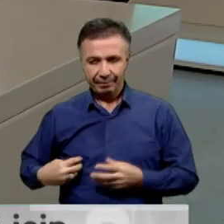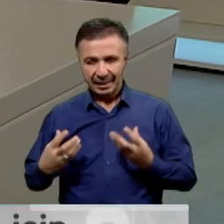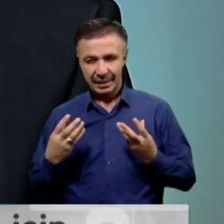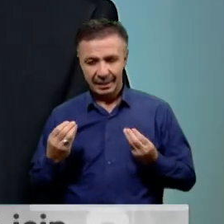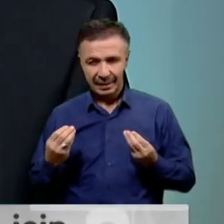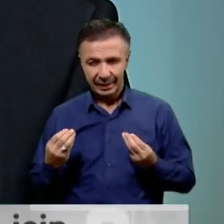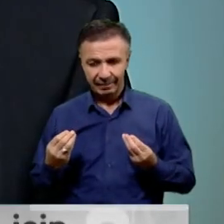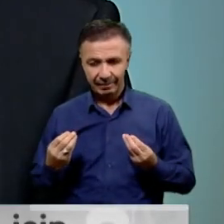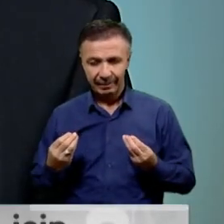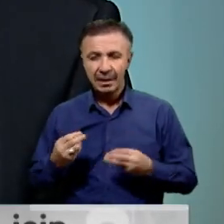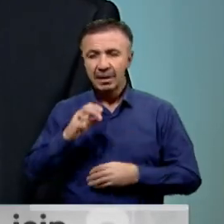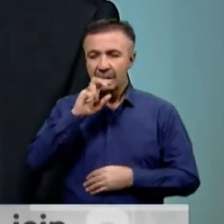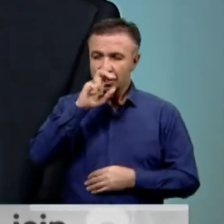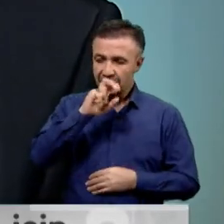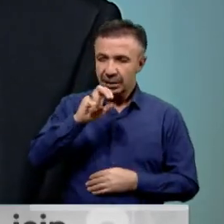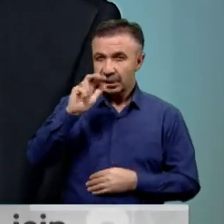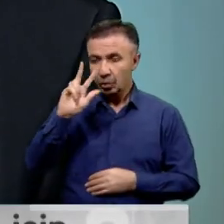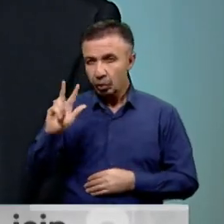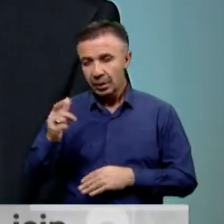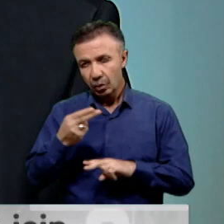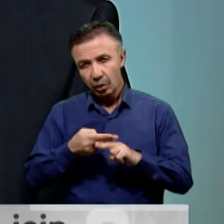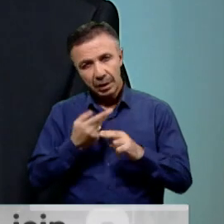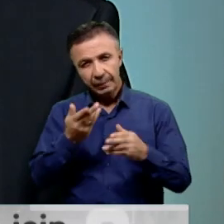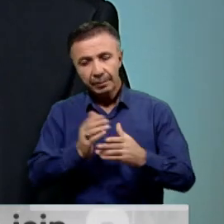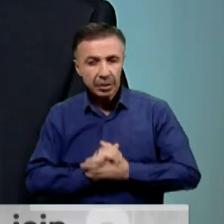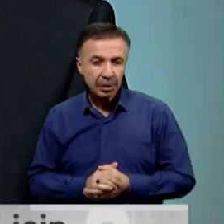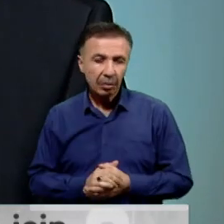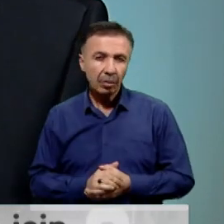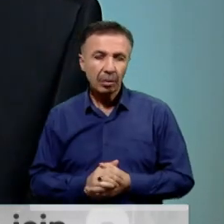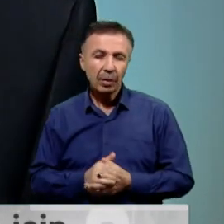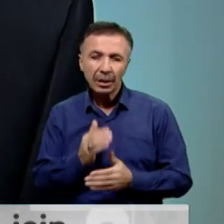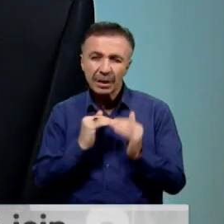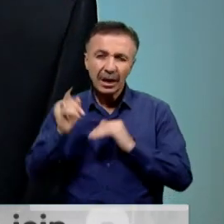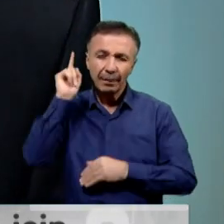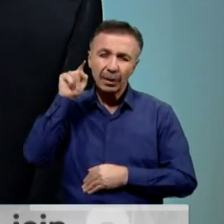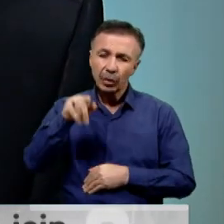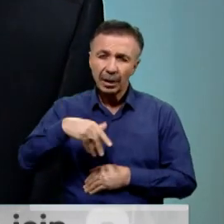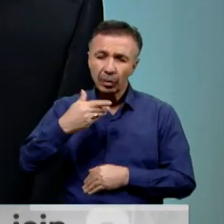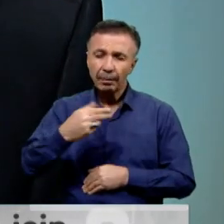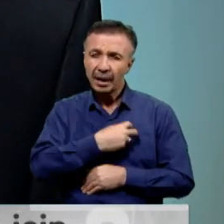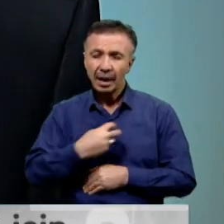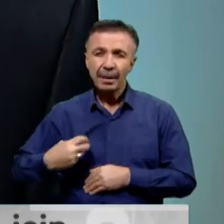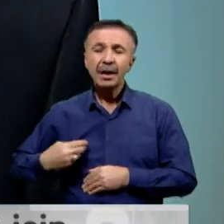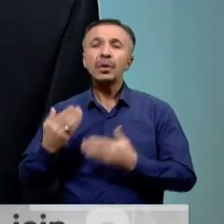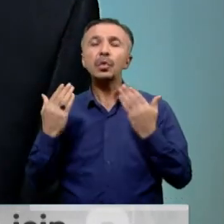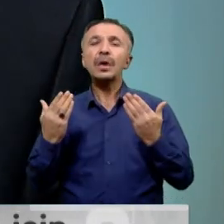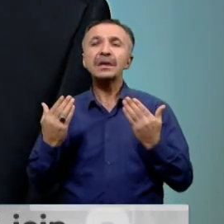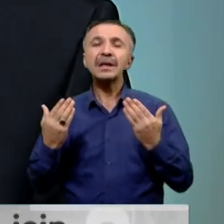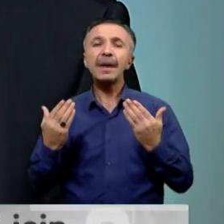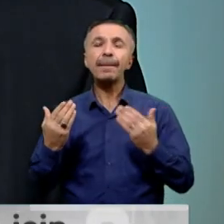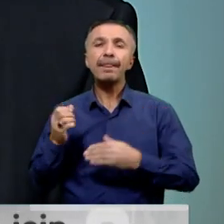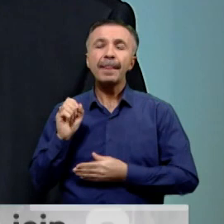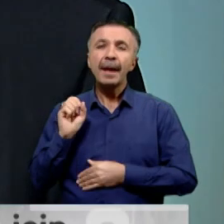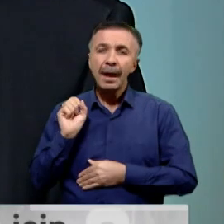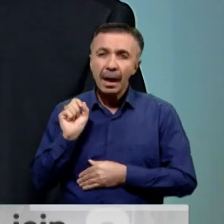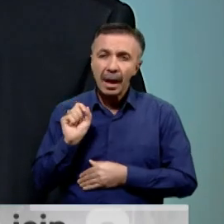suresi 83'ten örnek vermiştik. Orada Cenab-ı Hak bir peygamberinin duasına, Eyüp aleyhisselama